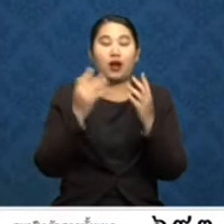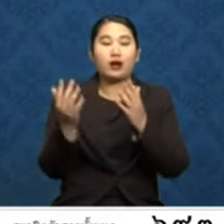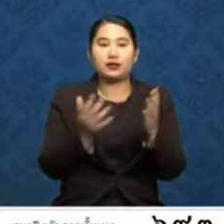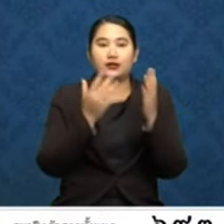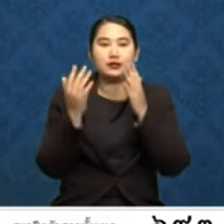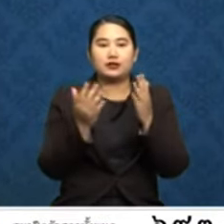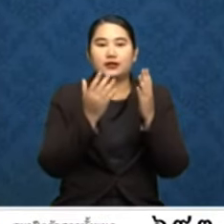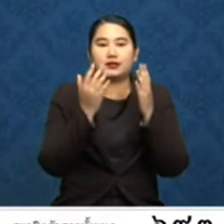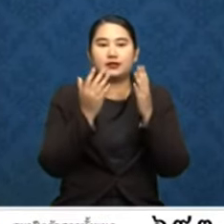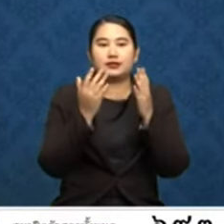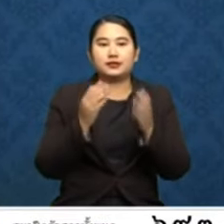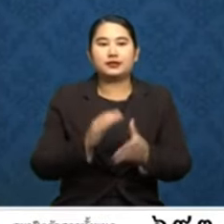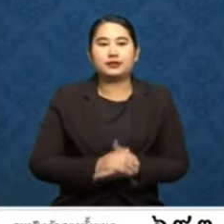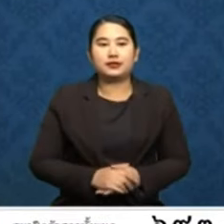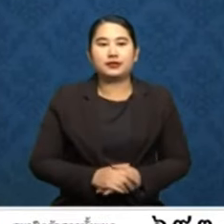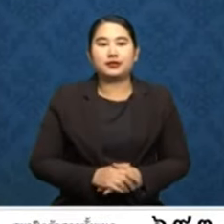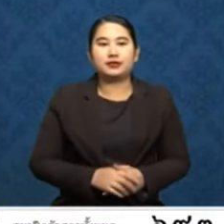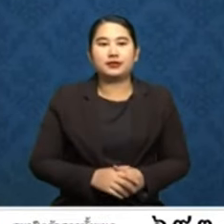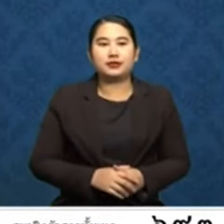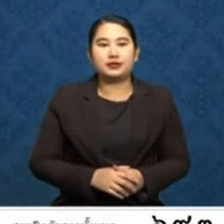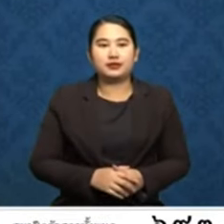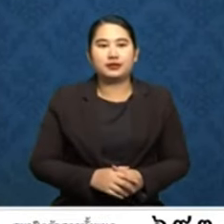ศ